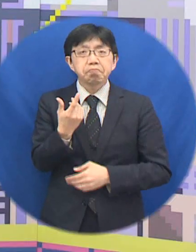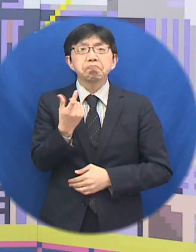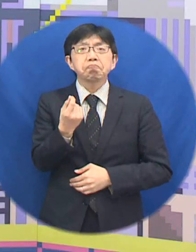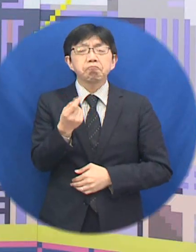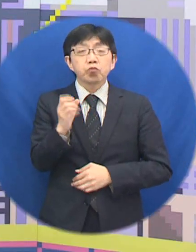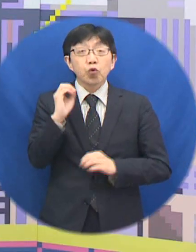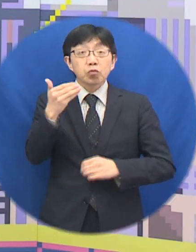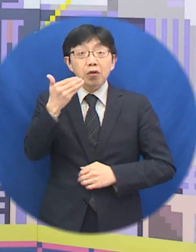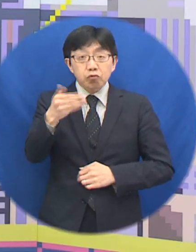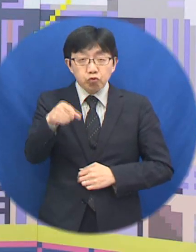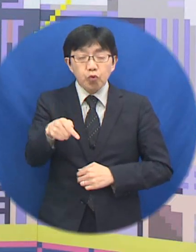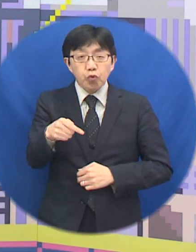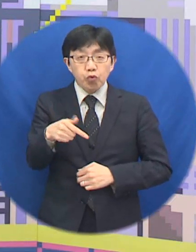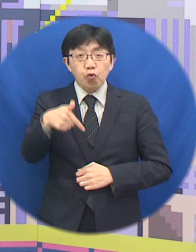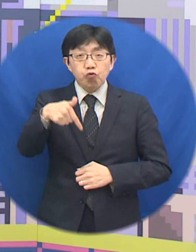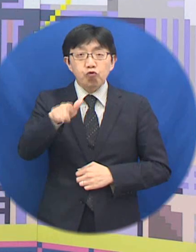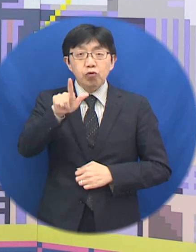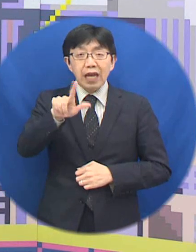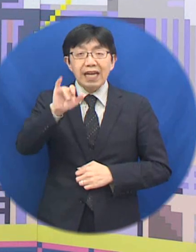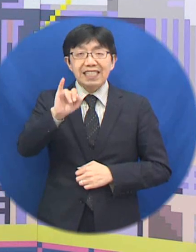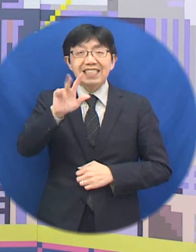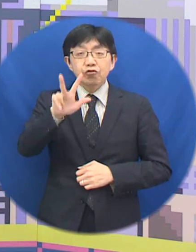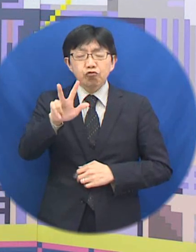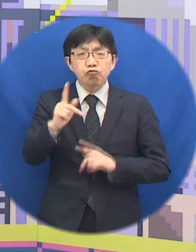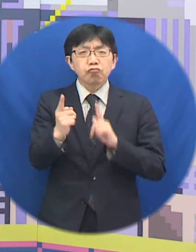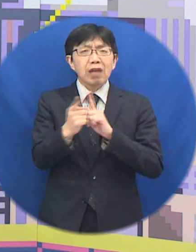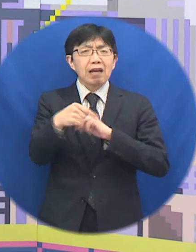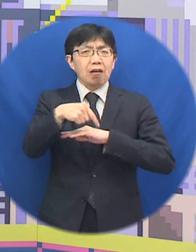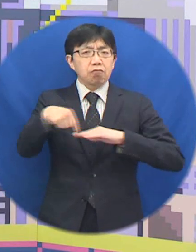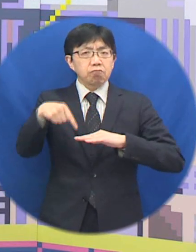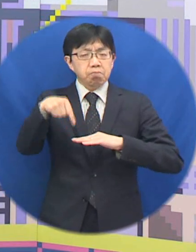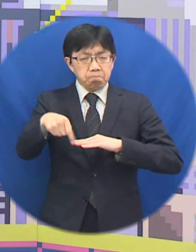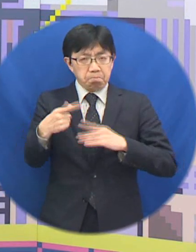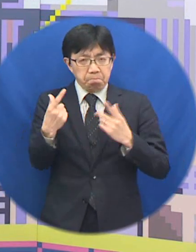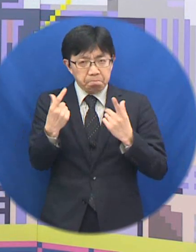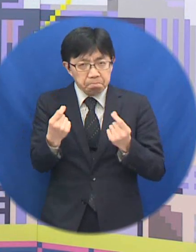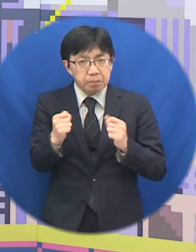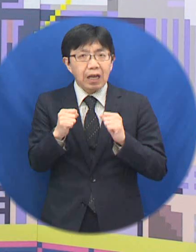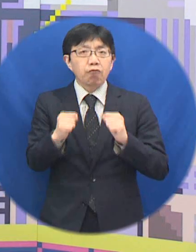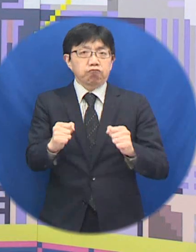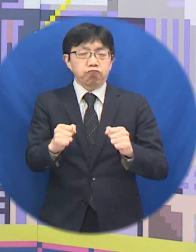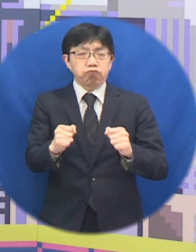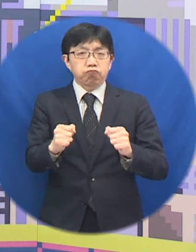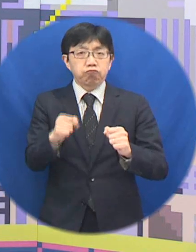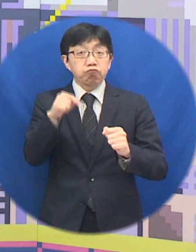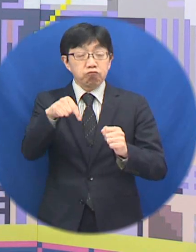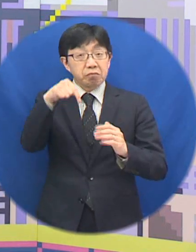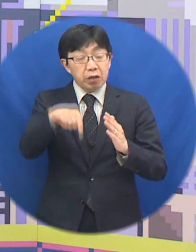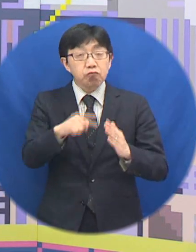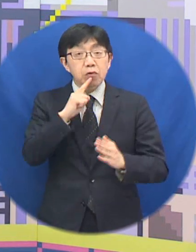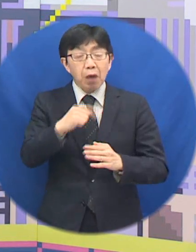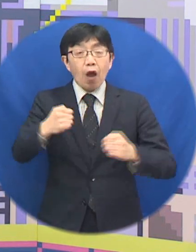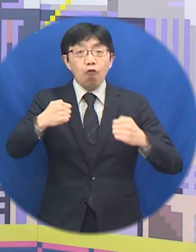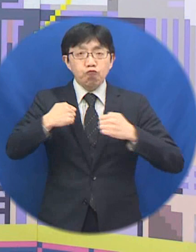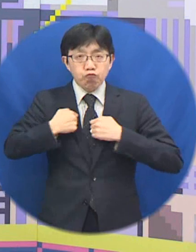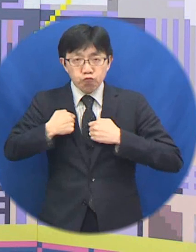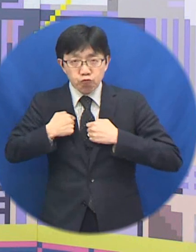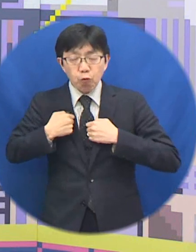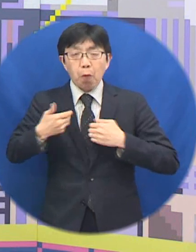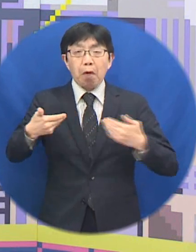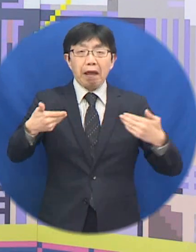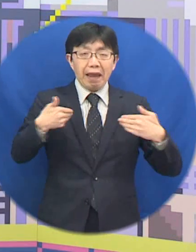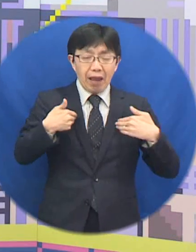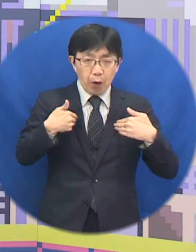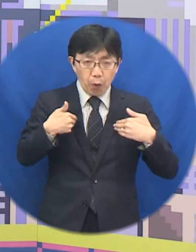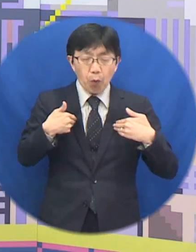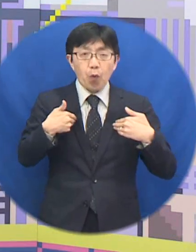島区ではフレイル対策というのを非常に力を入れているんですけれども、 はい、 フレイル対策のでは運動と栄養と